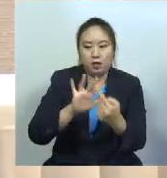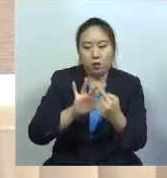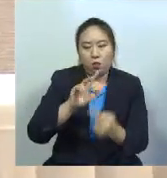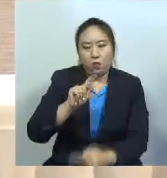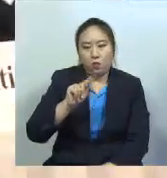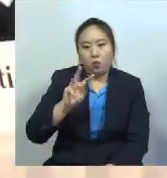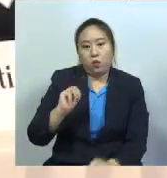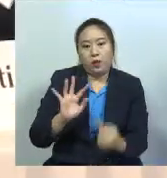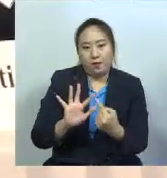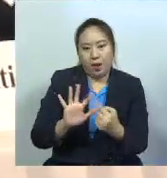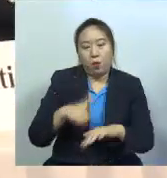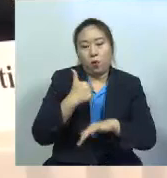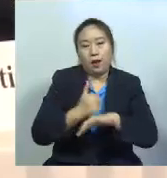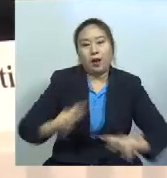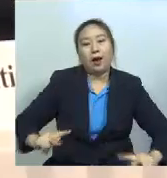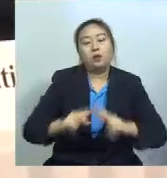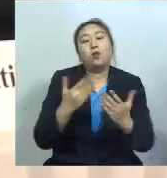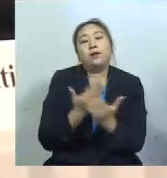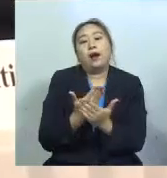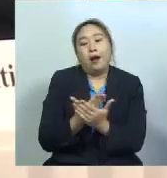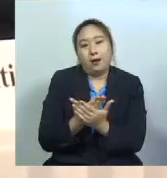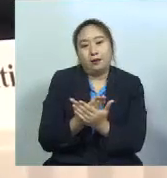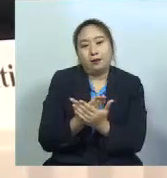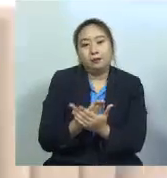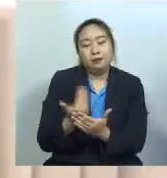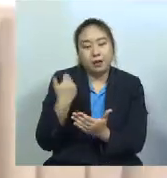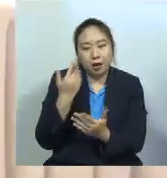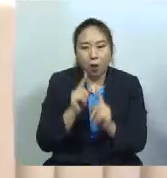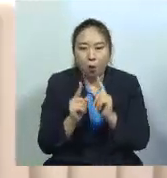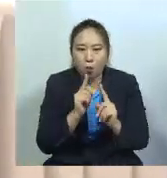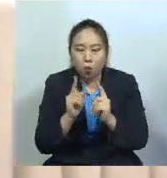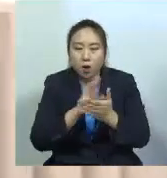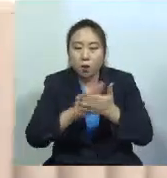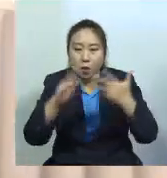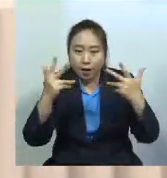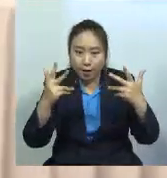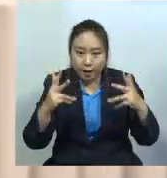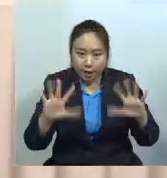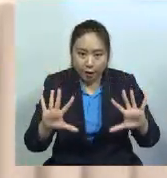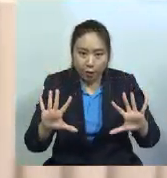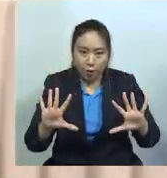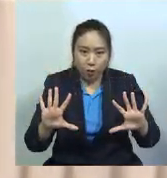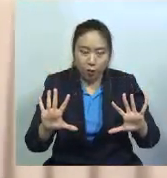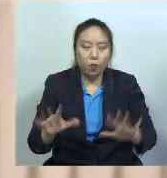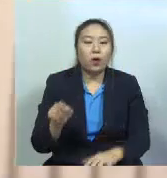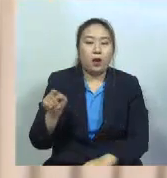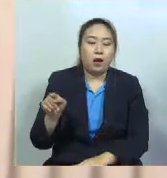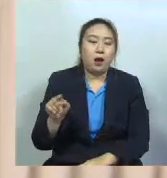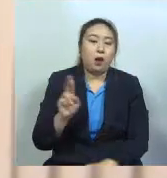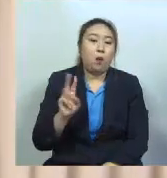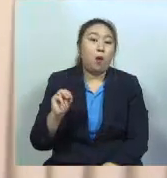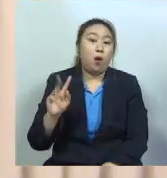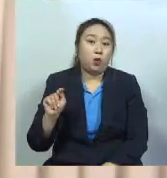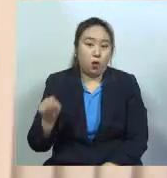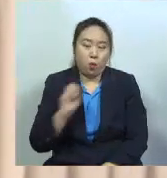รัฐมนตรีว่าการกระทรวงการคลังด้วยหลังจากที่มีการพบปะหารือกันเรียบร้อยคุณอุตมะก็บอกว่า